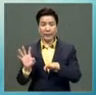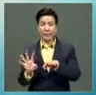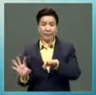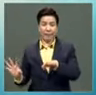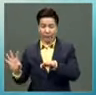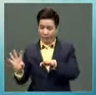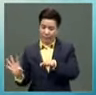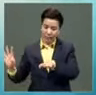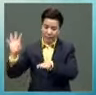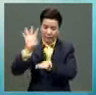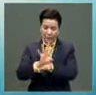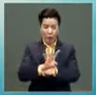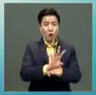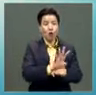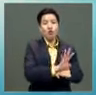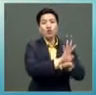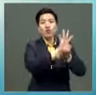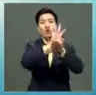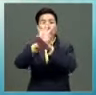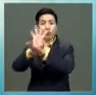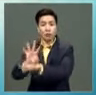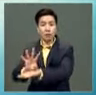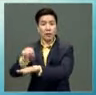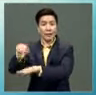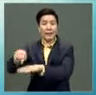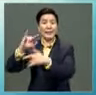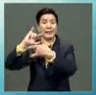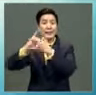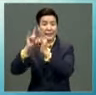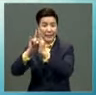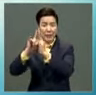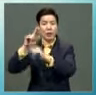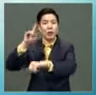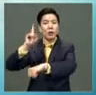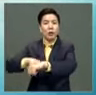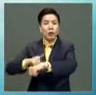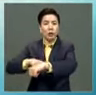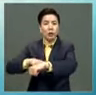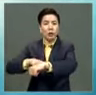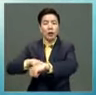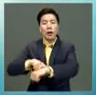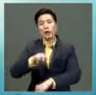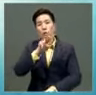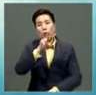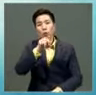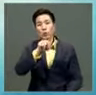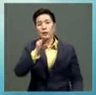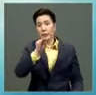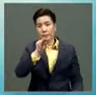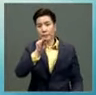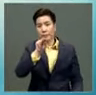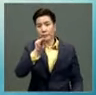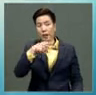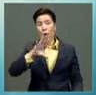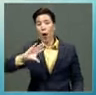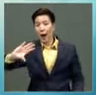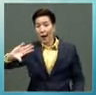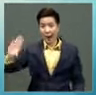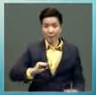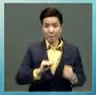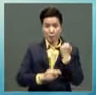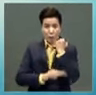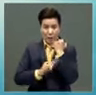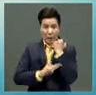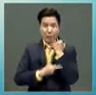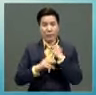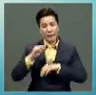สรรพสินค้าเซ็นทรัลระยองในช่วงเวลา14นาฬิกา30นาทีและเดินทางกลับเวลาประมาณ